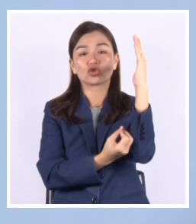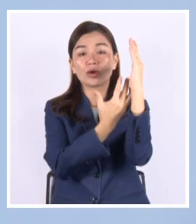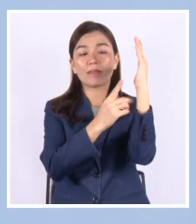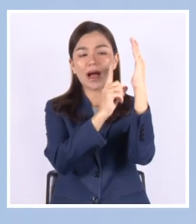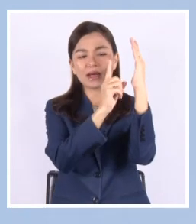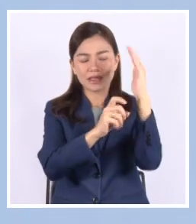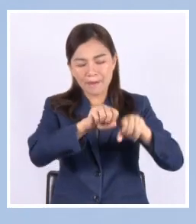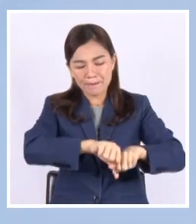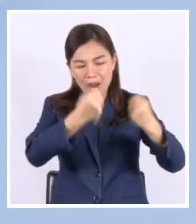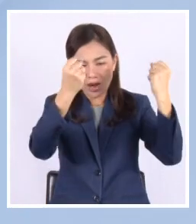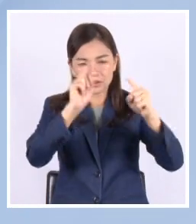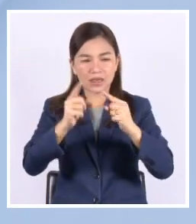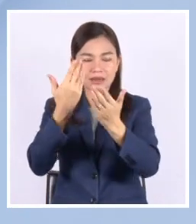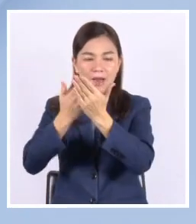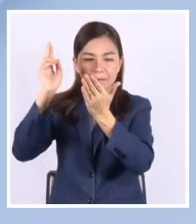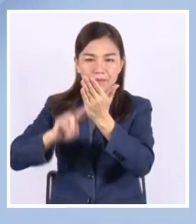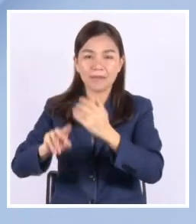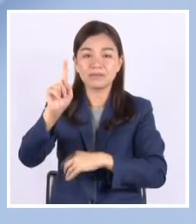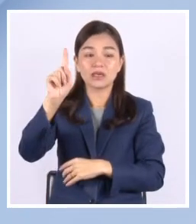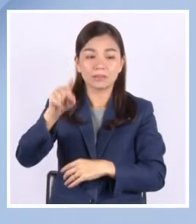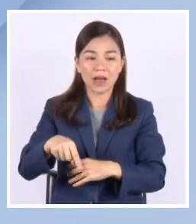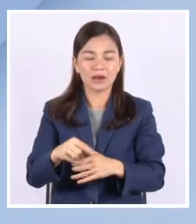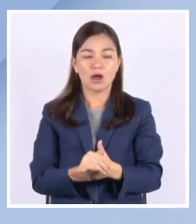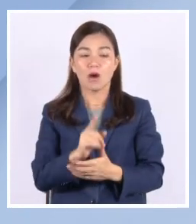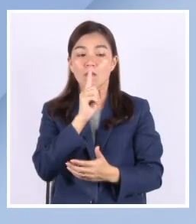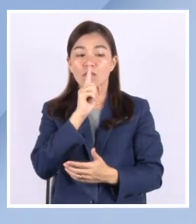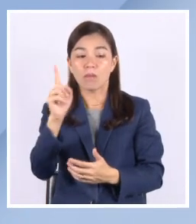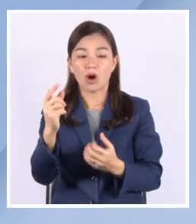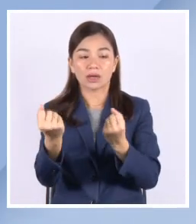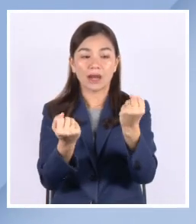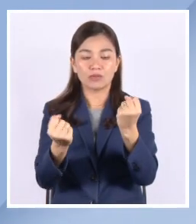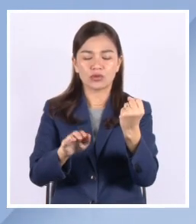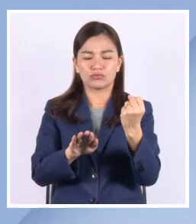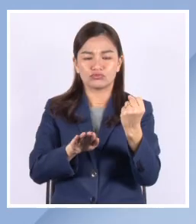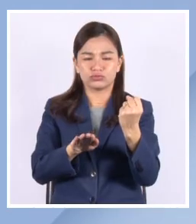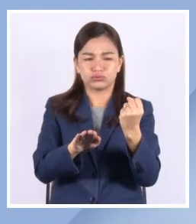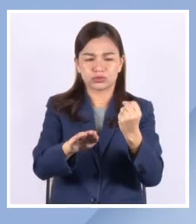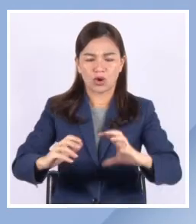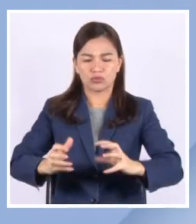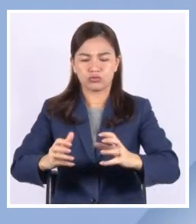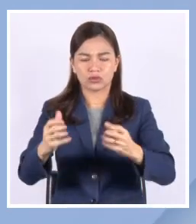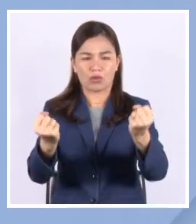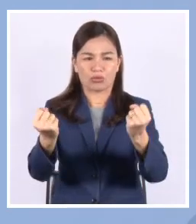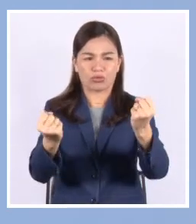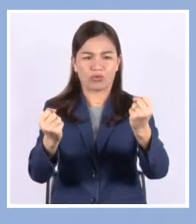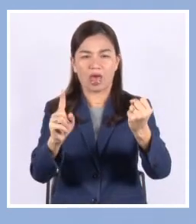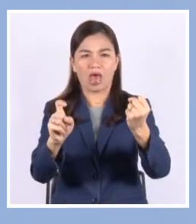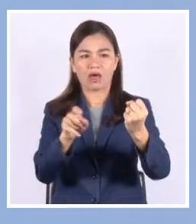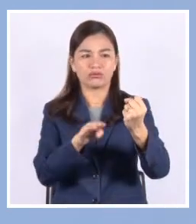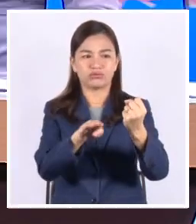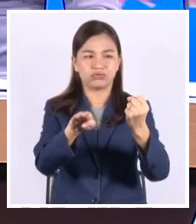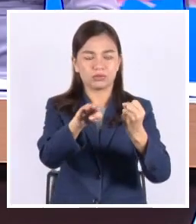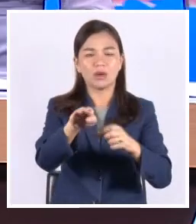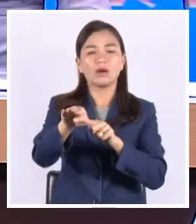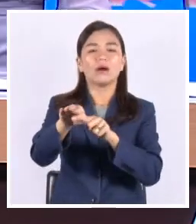ที่อีกครั้งหนึ่งว่ามันเกิดจากอะไรแต่เบื้องต้นเขาบอกว่าขับอยู่แล้วตอนออกตัวเนี่ยมันล้อฟรีมันคุมไม่ได้ 25ล้านเหรอ ใ